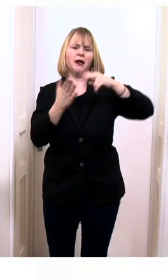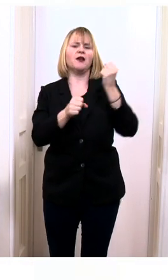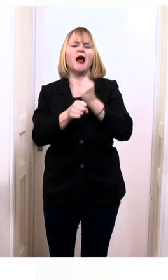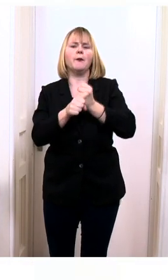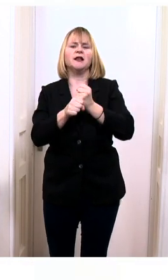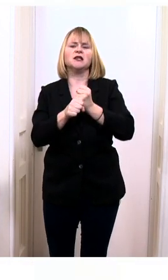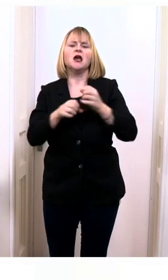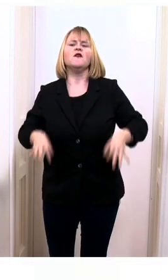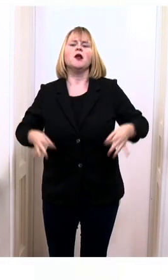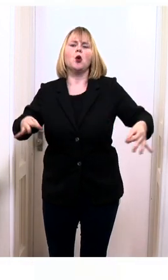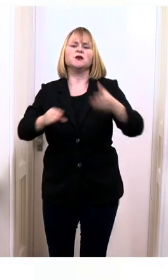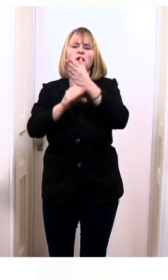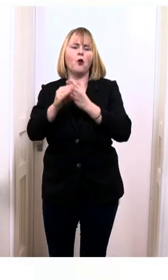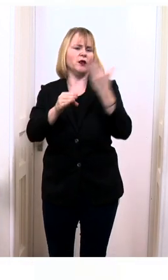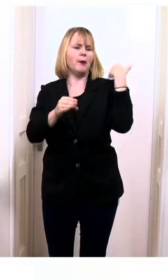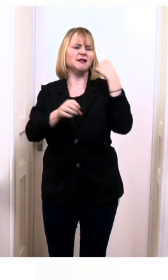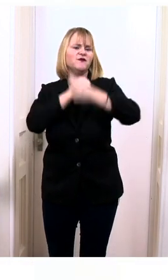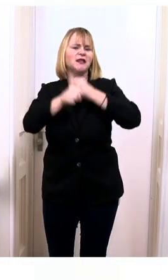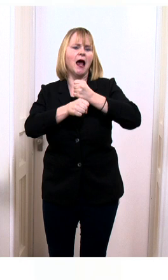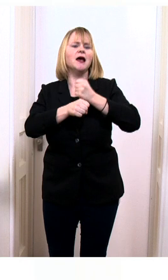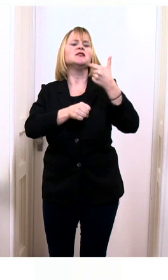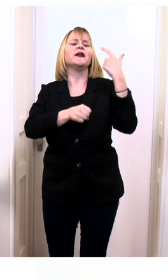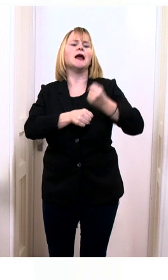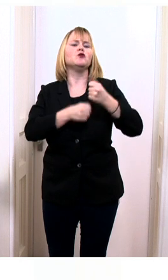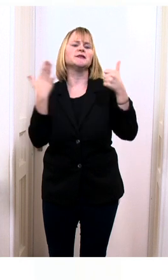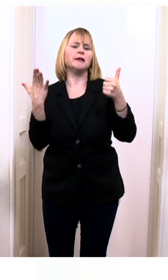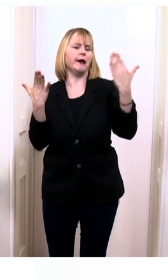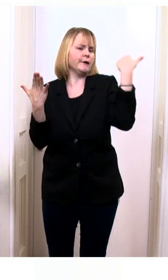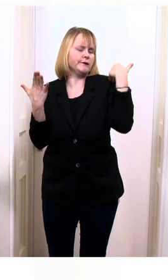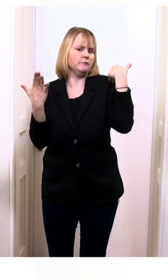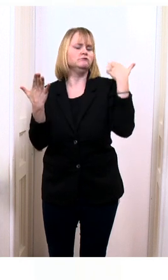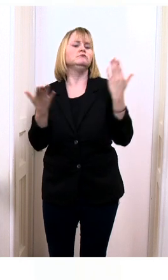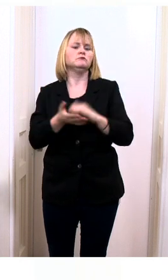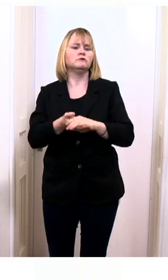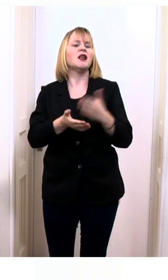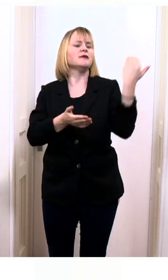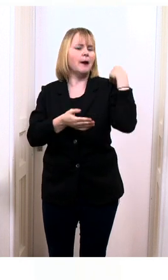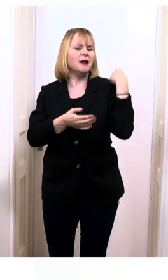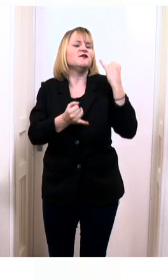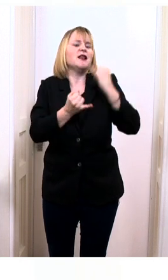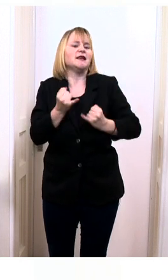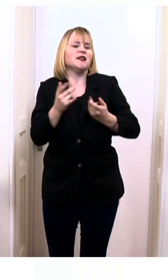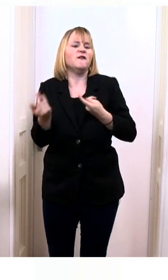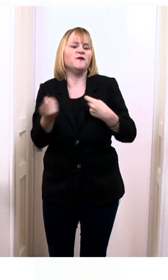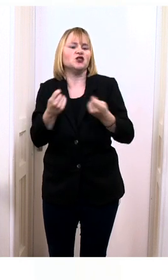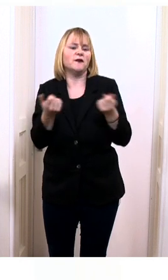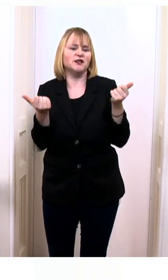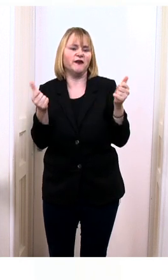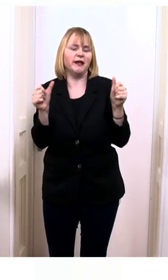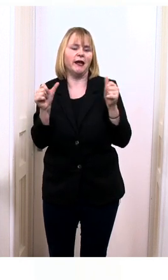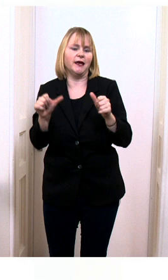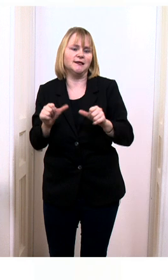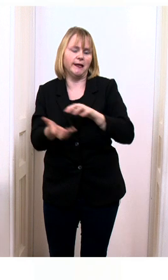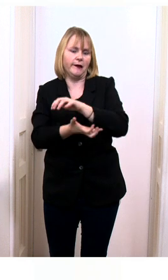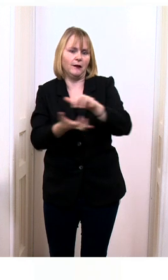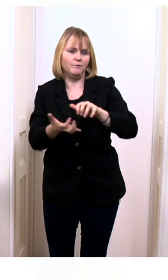Arbeitslosenquote seit dem Jahr 2006. Somit haben wir auch die letzte Wirtschaftskrise mit umfasst. Noch wichtig zu